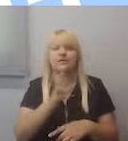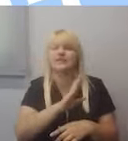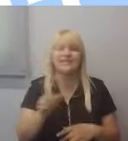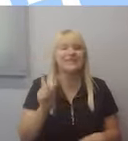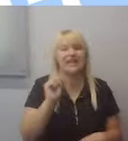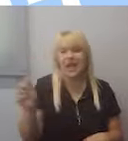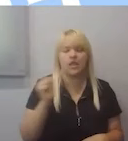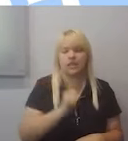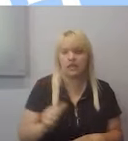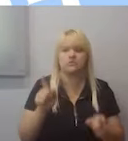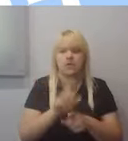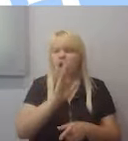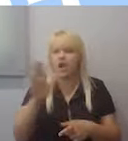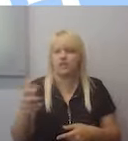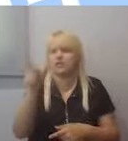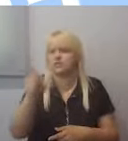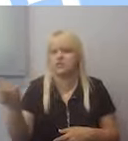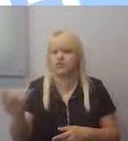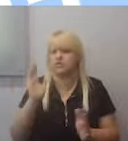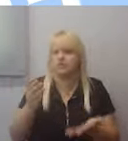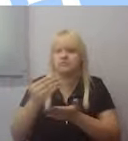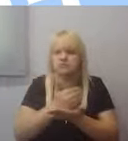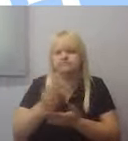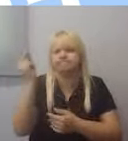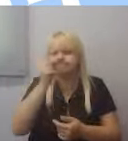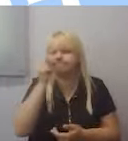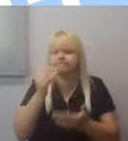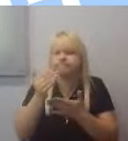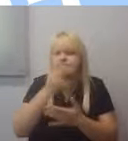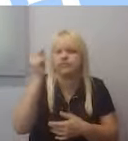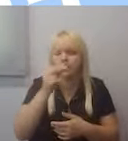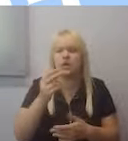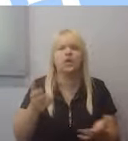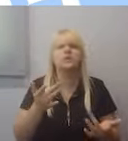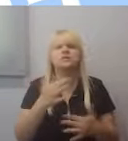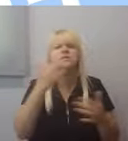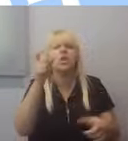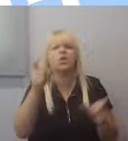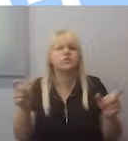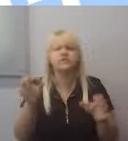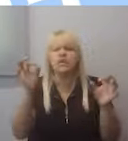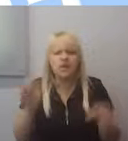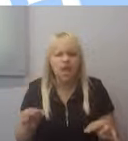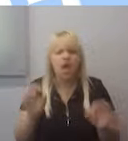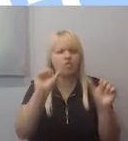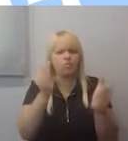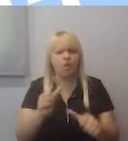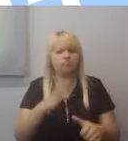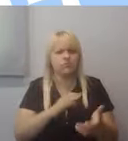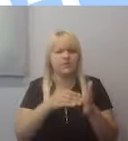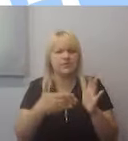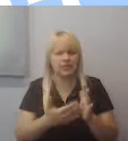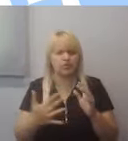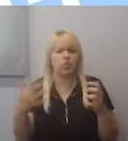cik daudzi no jums var pacelt roku ka ir reāli nomodelējuši situāciju un vēl pamēģinājuši kā tas